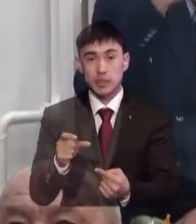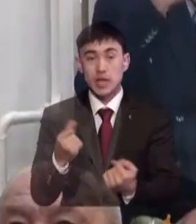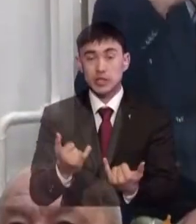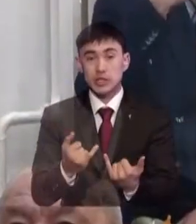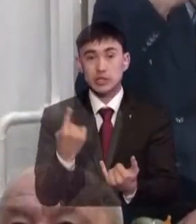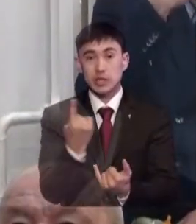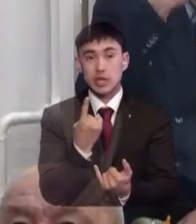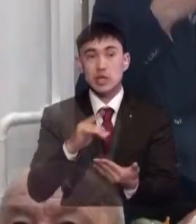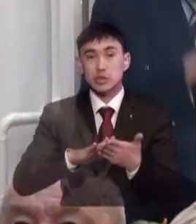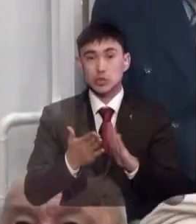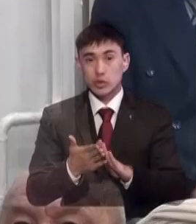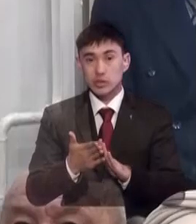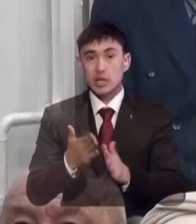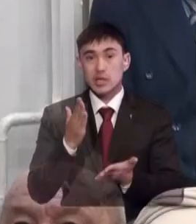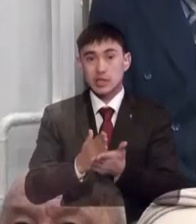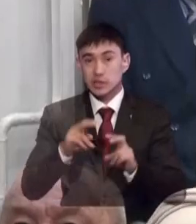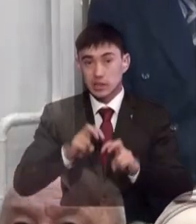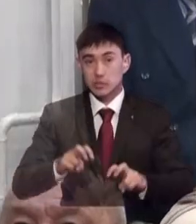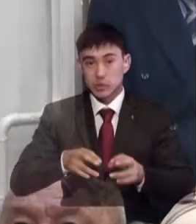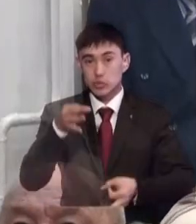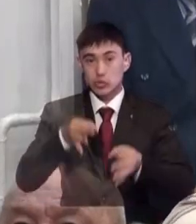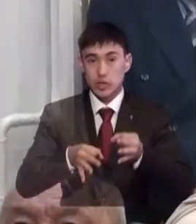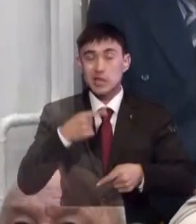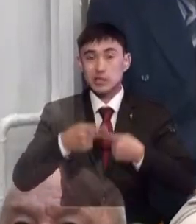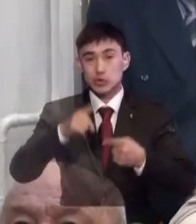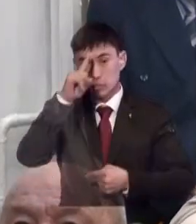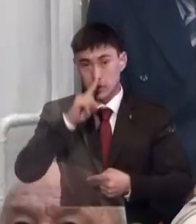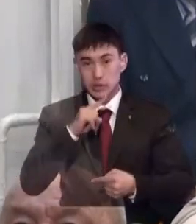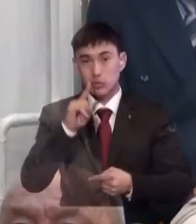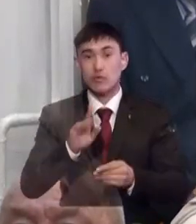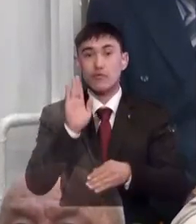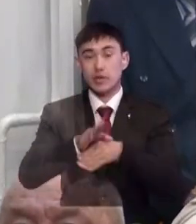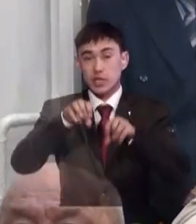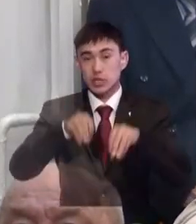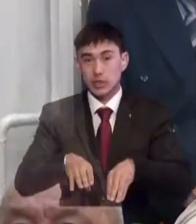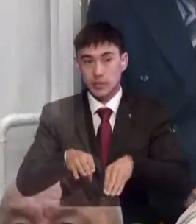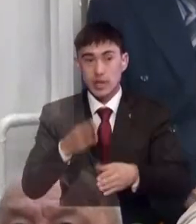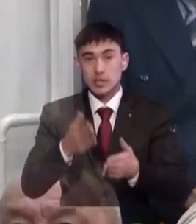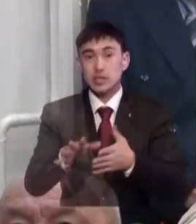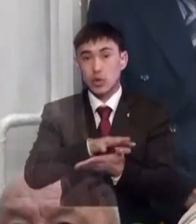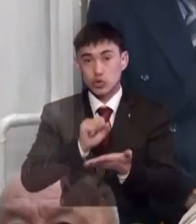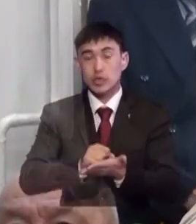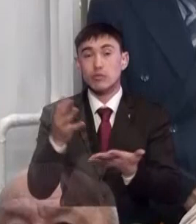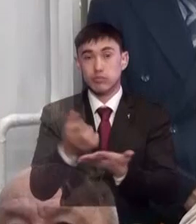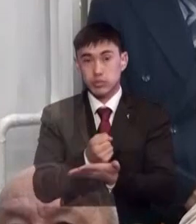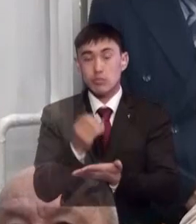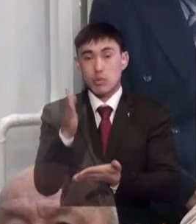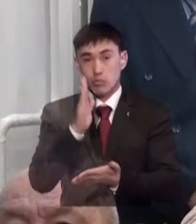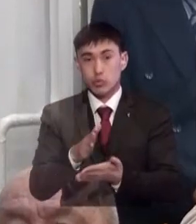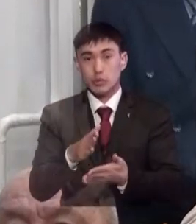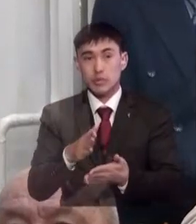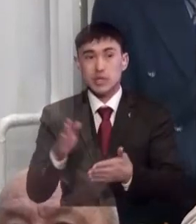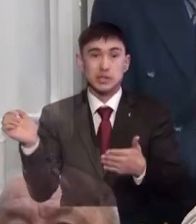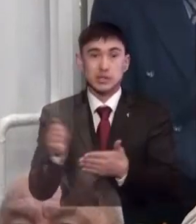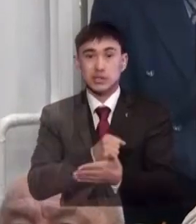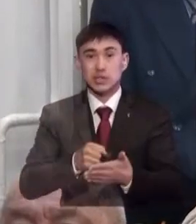одна аналогичная ситуация находится на рассмотрении в суде. В следующем месяце будет вынесено решение. Если нарушения будут выявлены, мы будем намерены